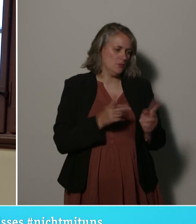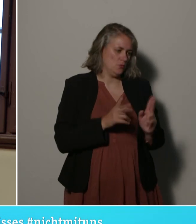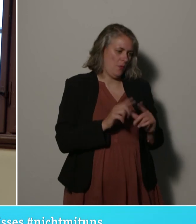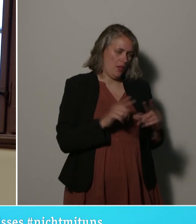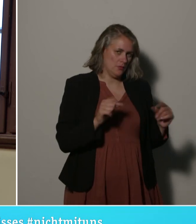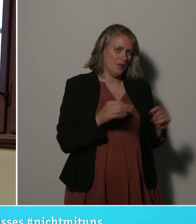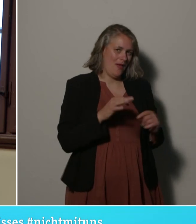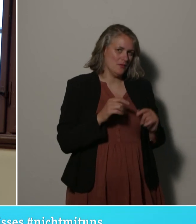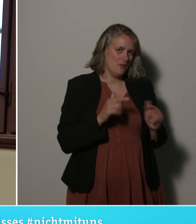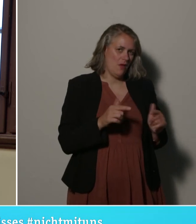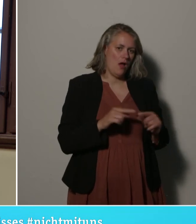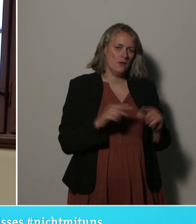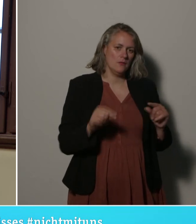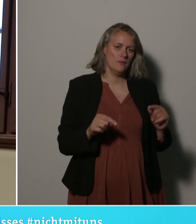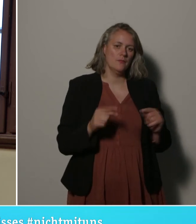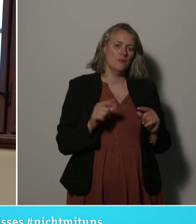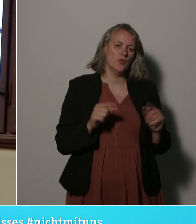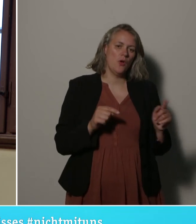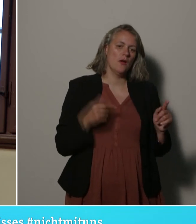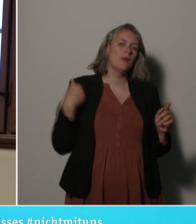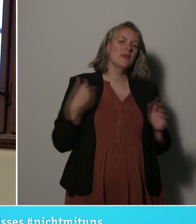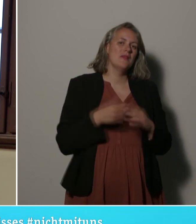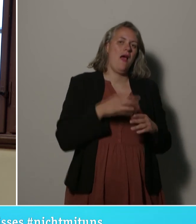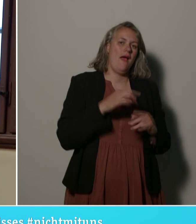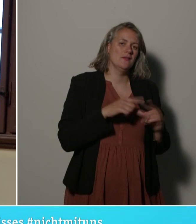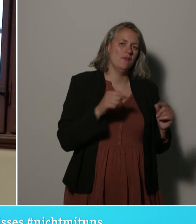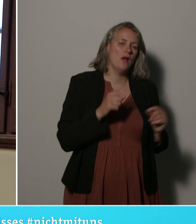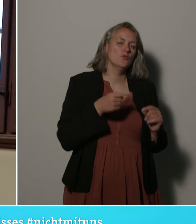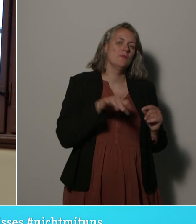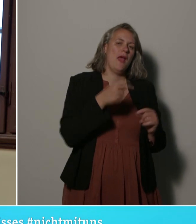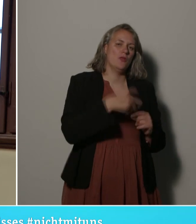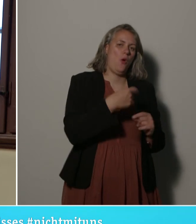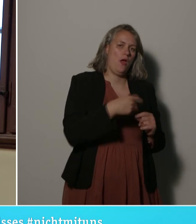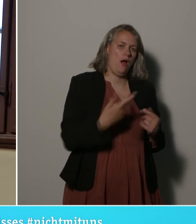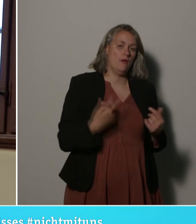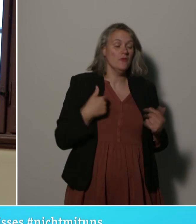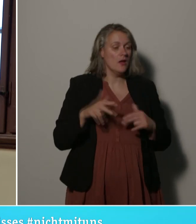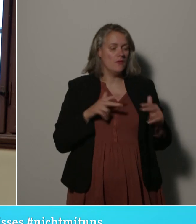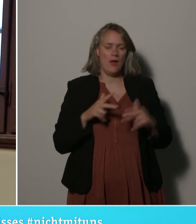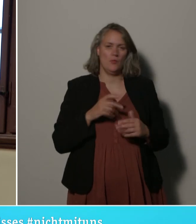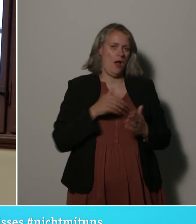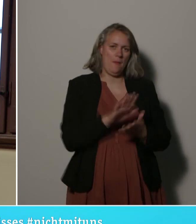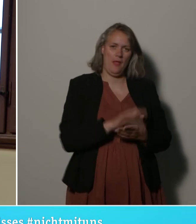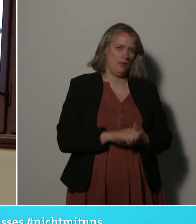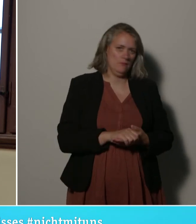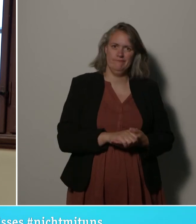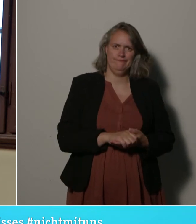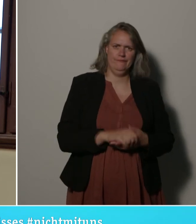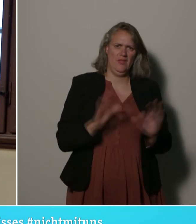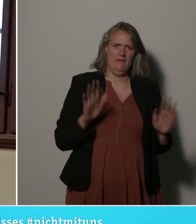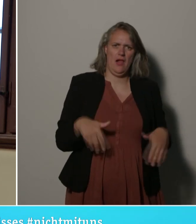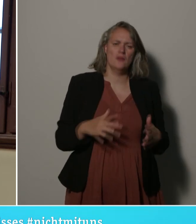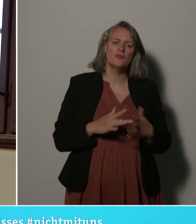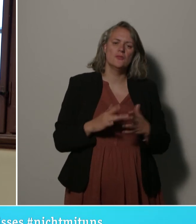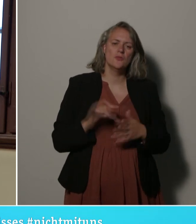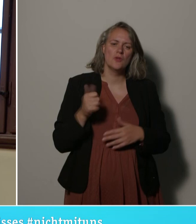bisherige Einzelfahrt, dann erhöhe ich die Preise der bisherigen Einzelfahrt. Das halten wir als Verwaltung für falsch, insbesondere in Bezug